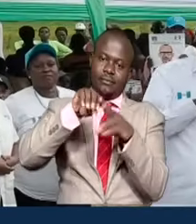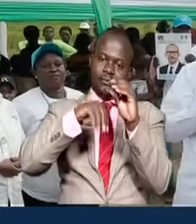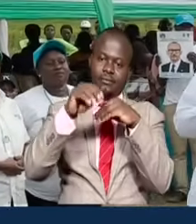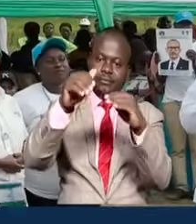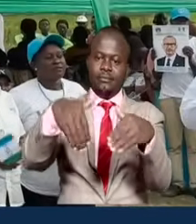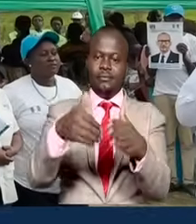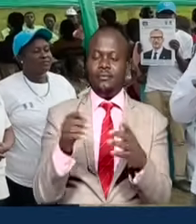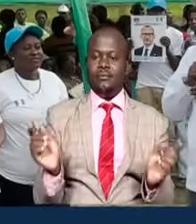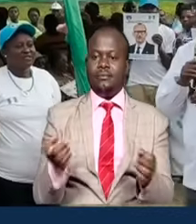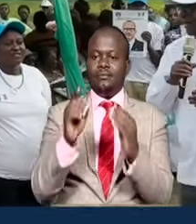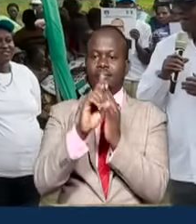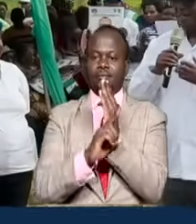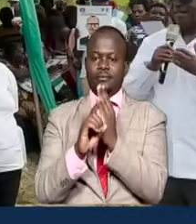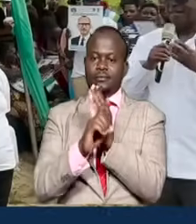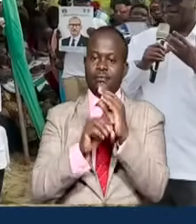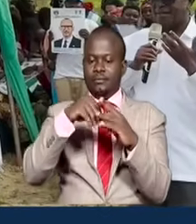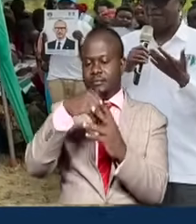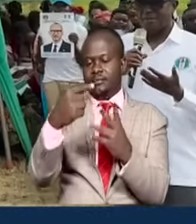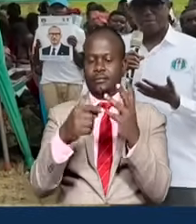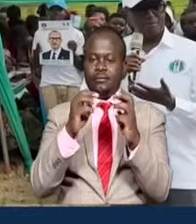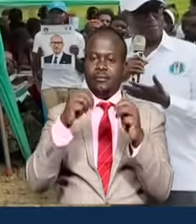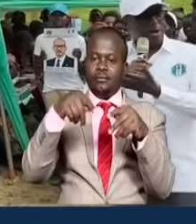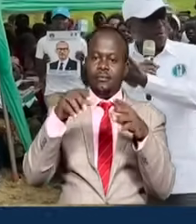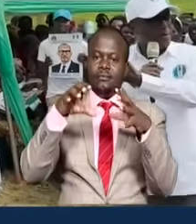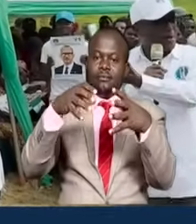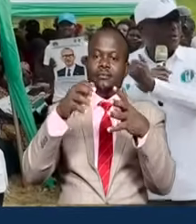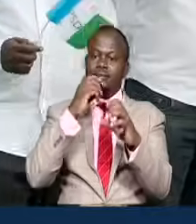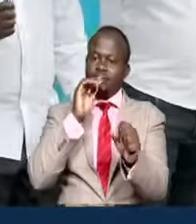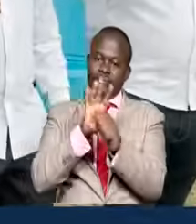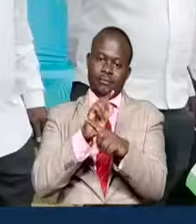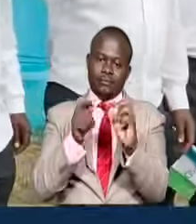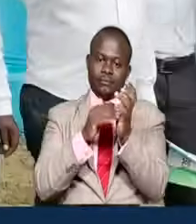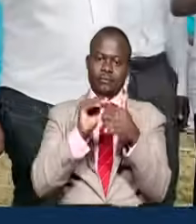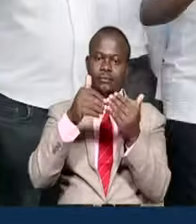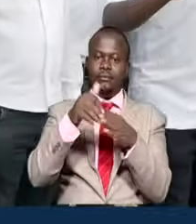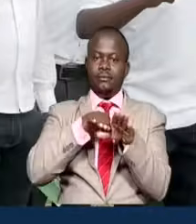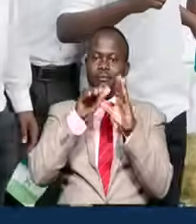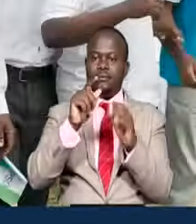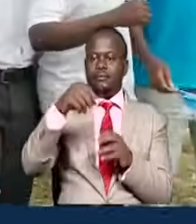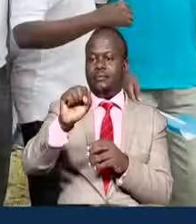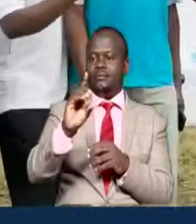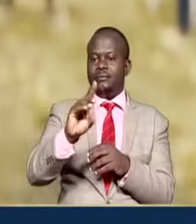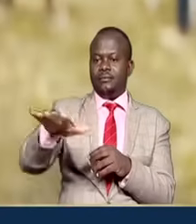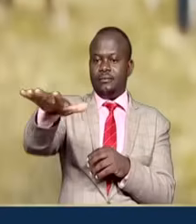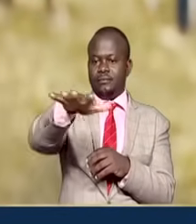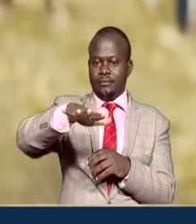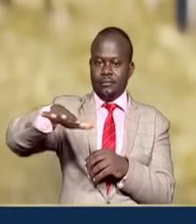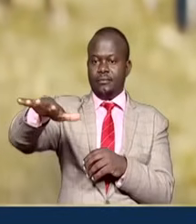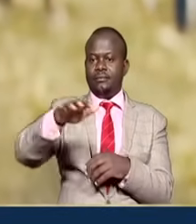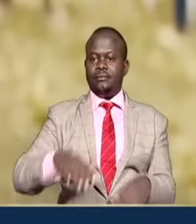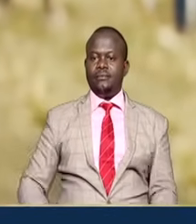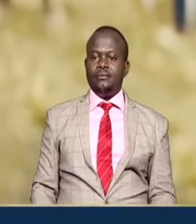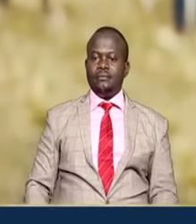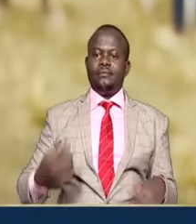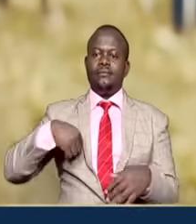w'ubuhinzi n'ubworozi muri aka karere biri mu by'abakandida depite bijeje abaturage ndetse n'abarwanashyaka ba PST muri aka karere ka Gicumbi. Twifuza